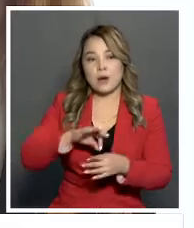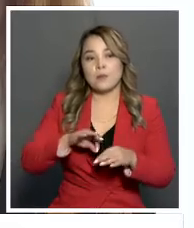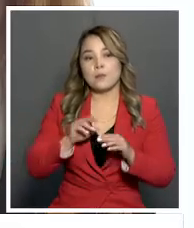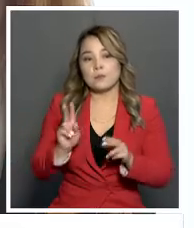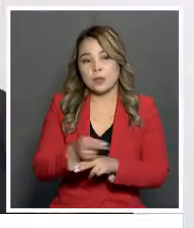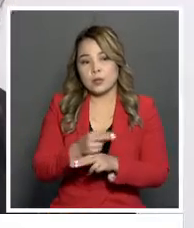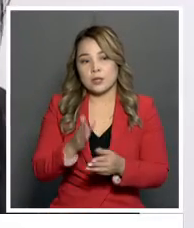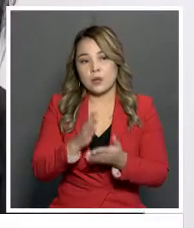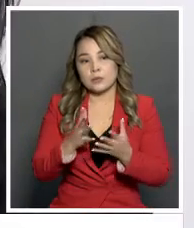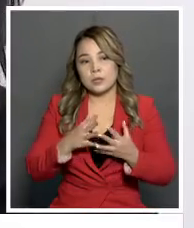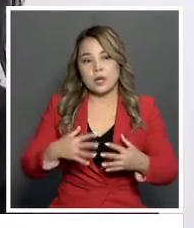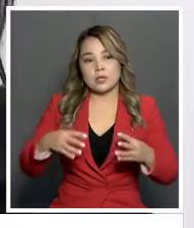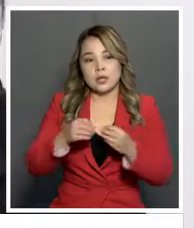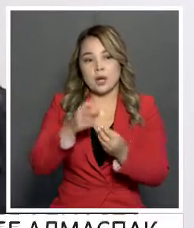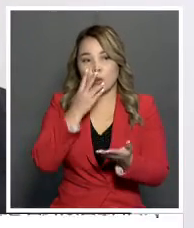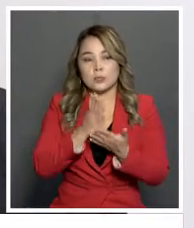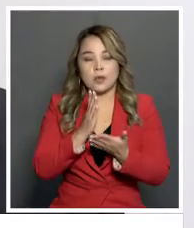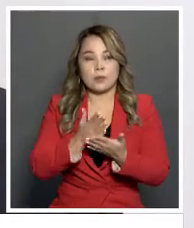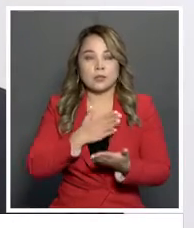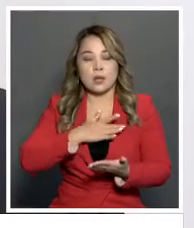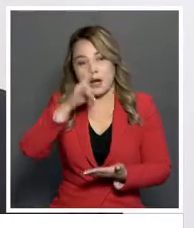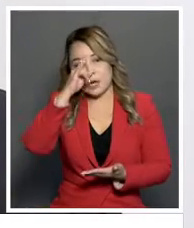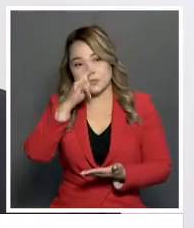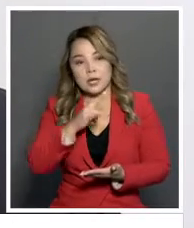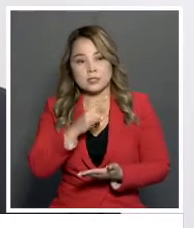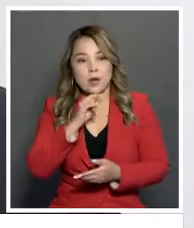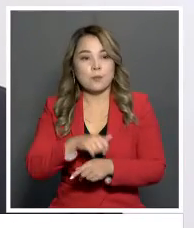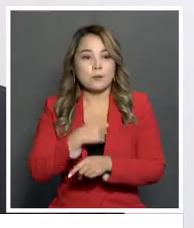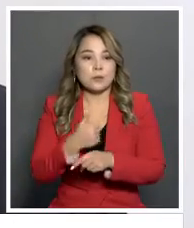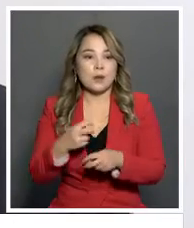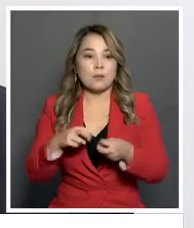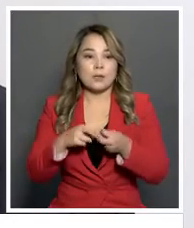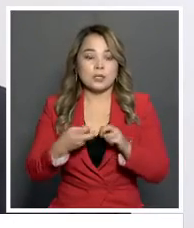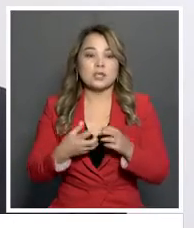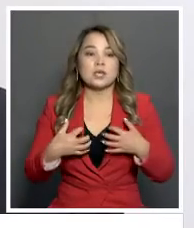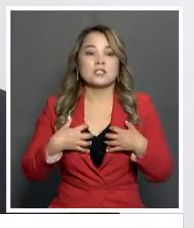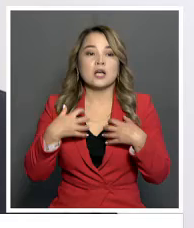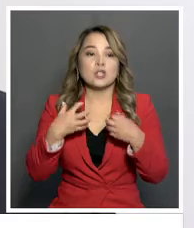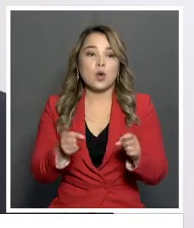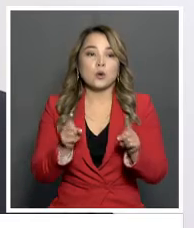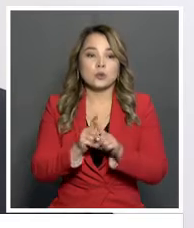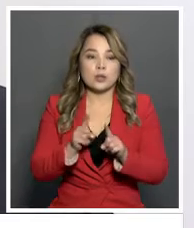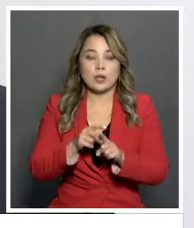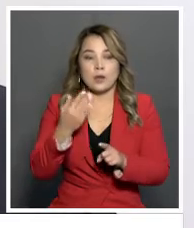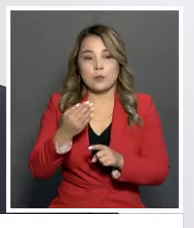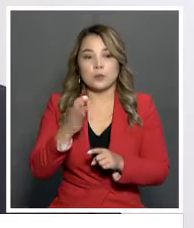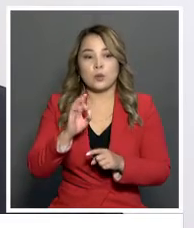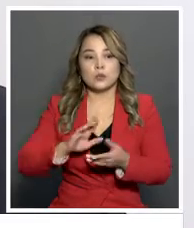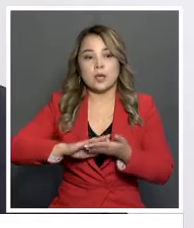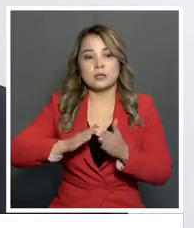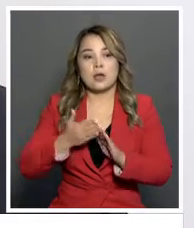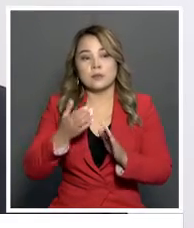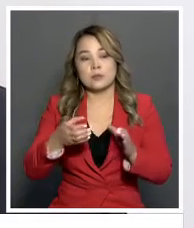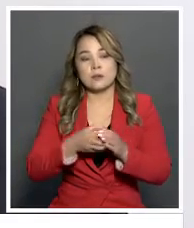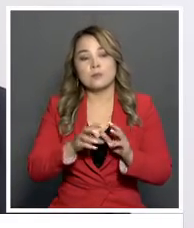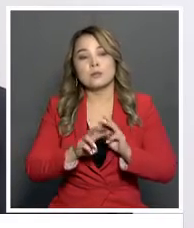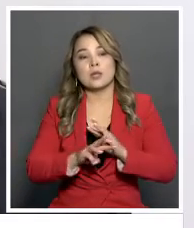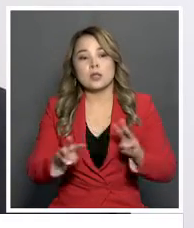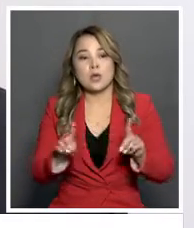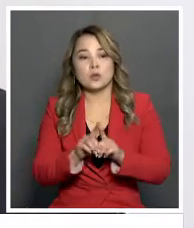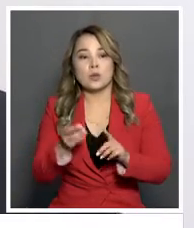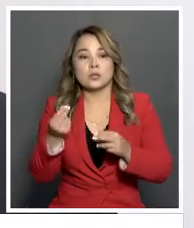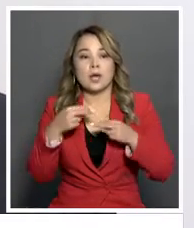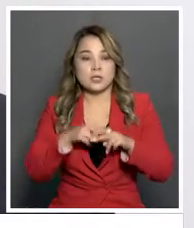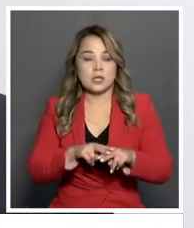отбасыларда тәрбиеленіп жатыр. У нас в Казахстане. Қазақстандағы басты проблема денсаулық сақтау, білім, әлеуметтік қорғау министрліктеріне бөлінген қыруар